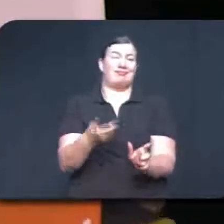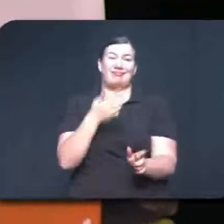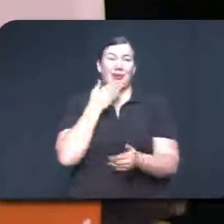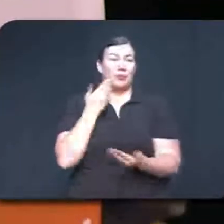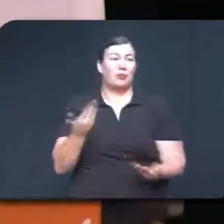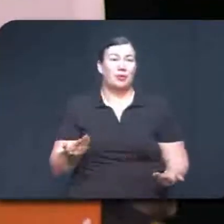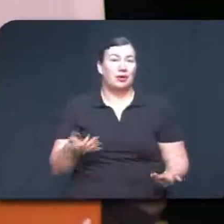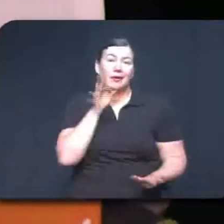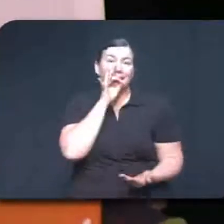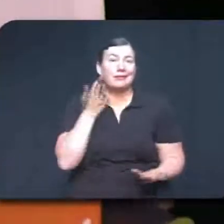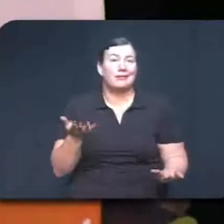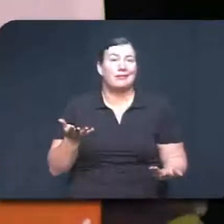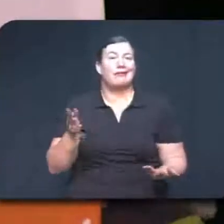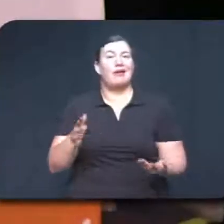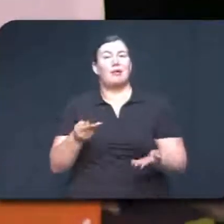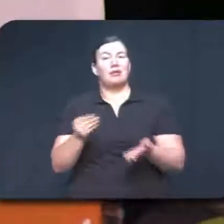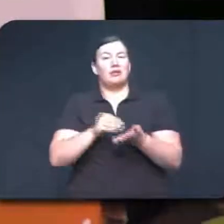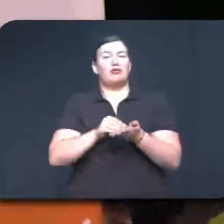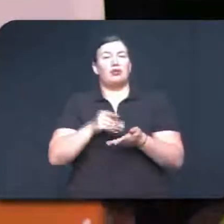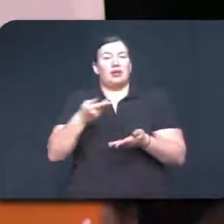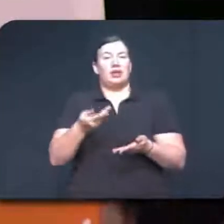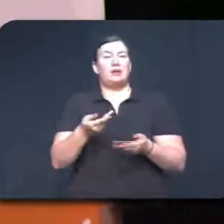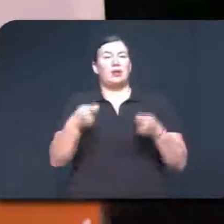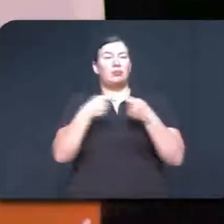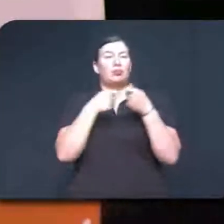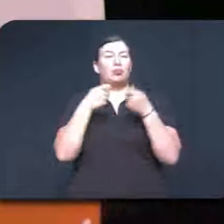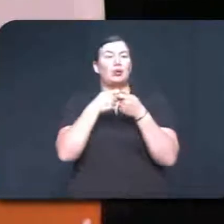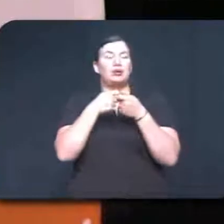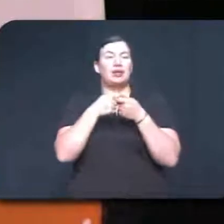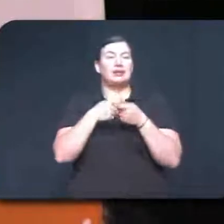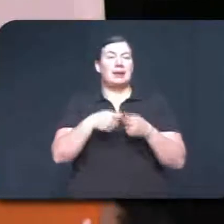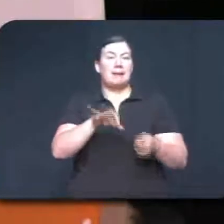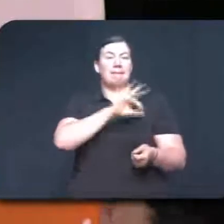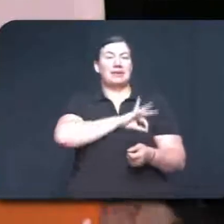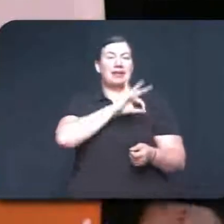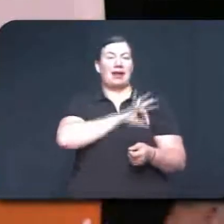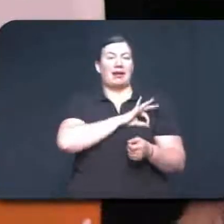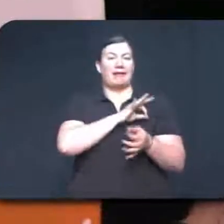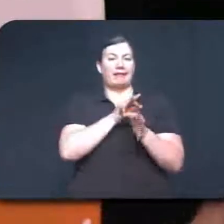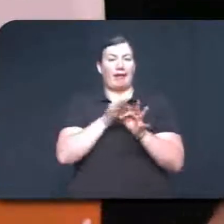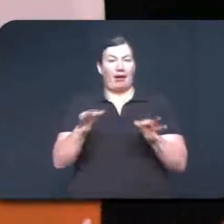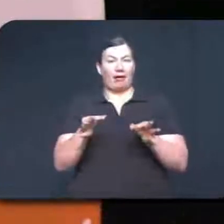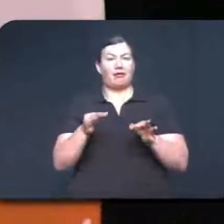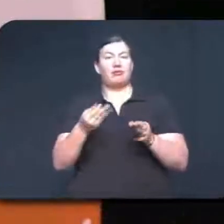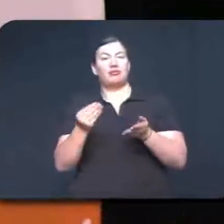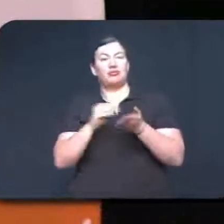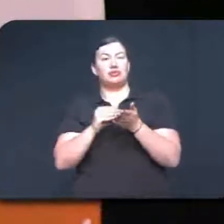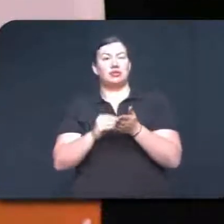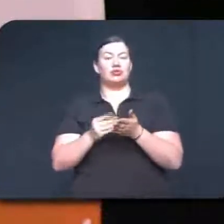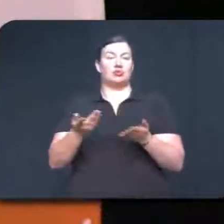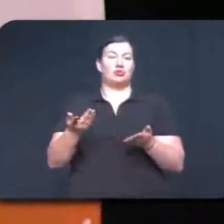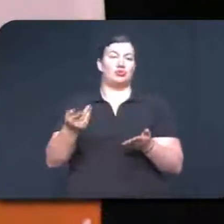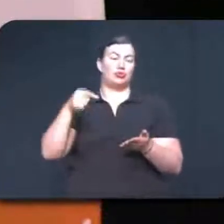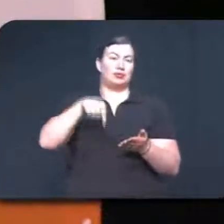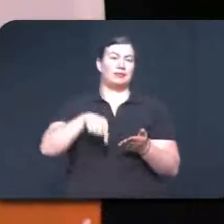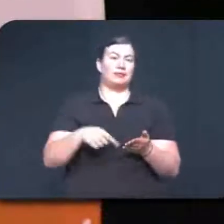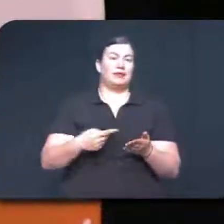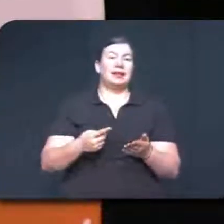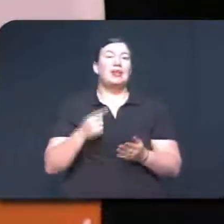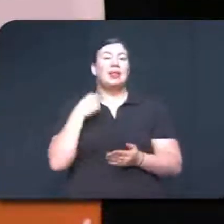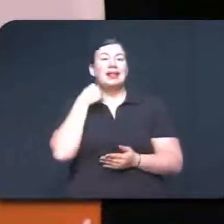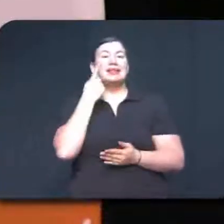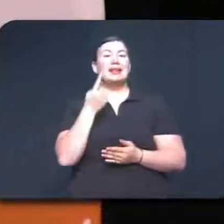und die Offline-Verfahren die auch gleich hier vorgestellt werden der Rest regelt dann die Go die wir dann auf dem nächsten Parteitag